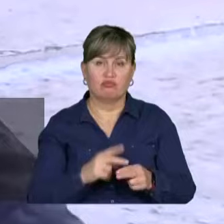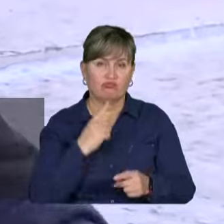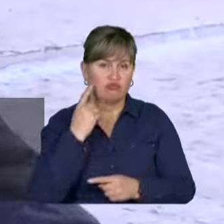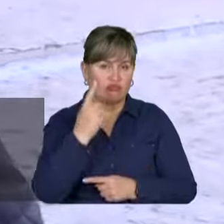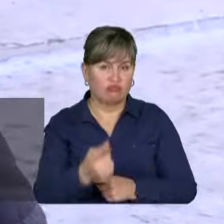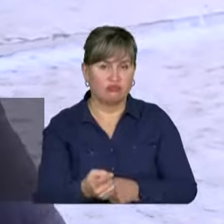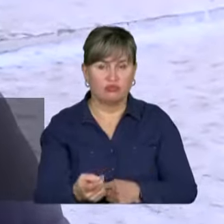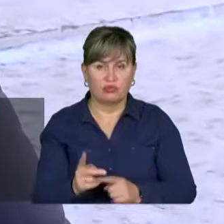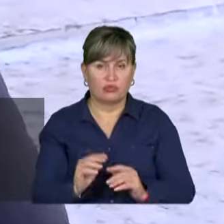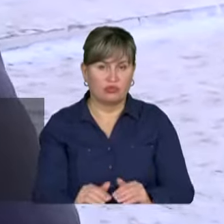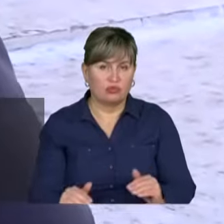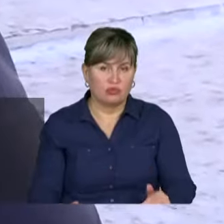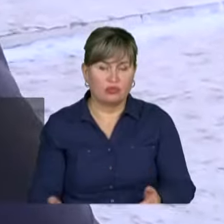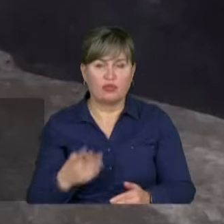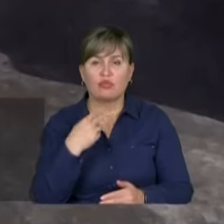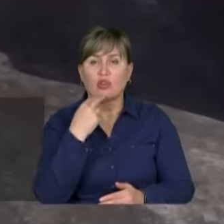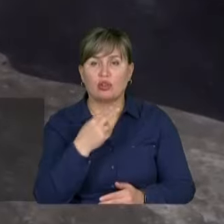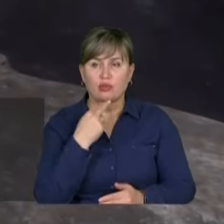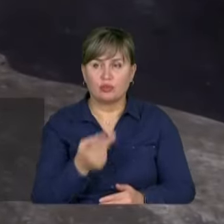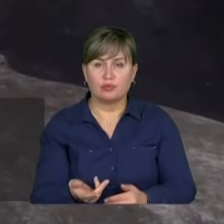они малыши же еще, 2 класс.